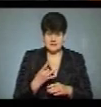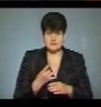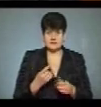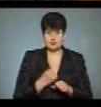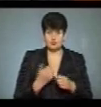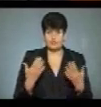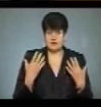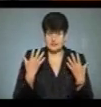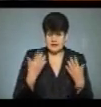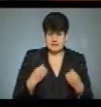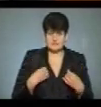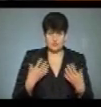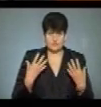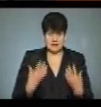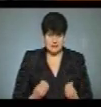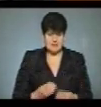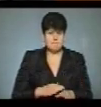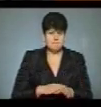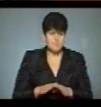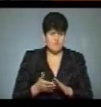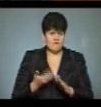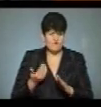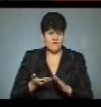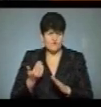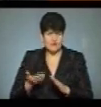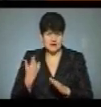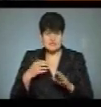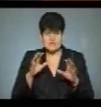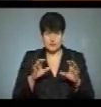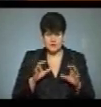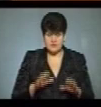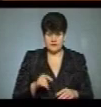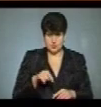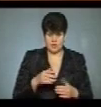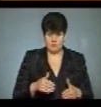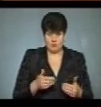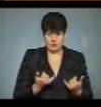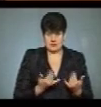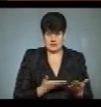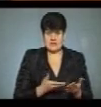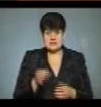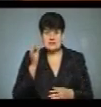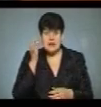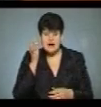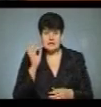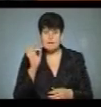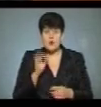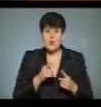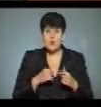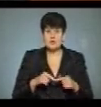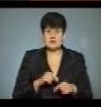і святкові дні. Повністю виключені із законодавства цього, якого вони пропонують, згадка про